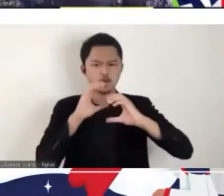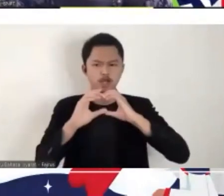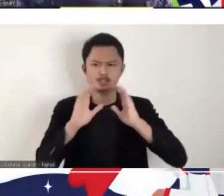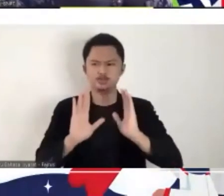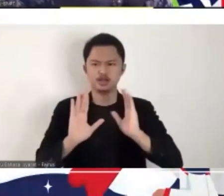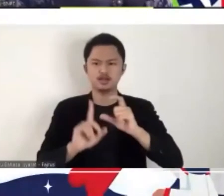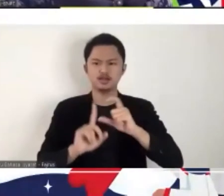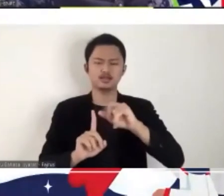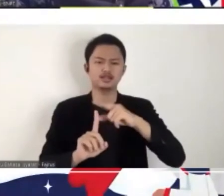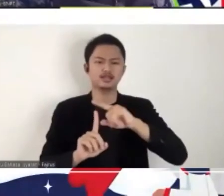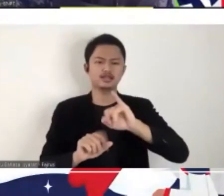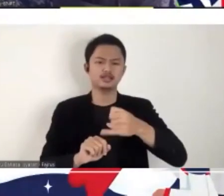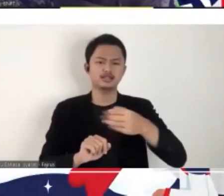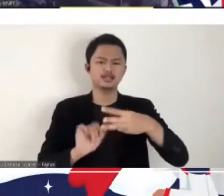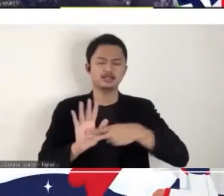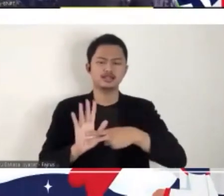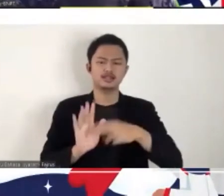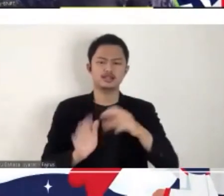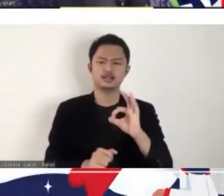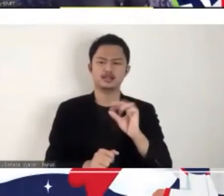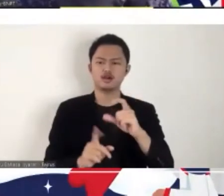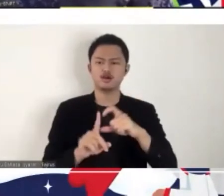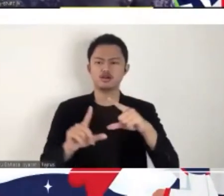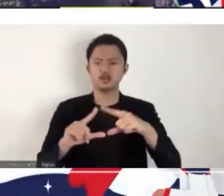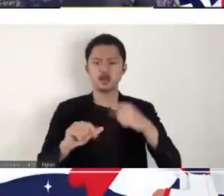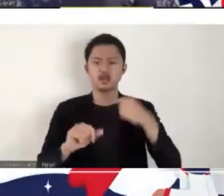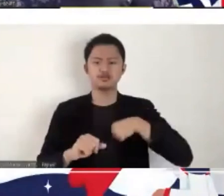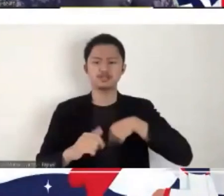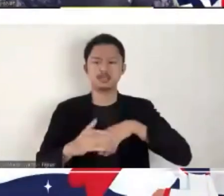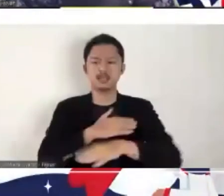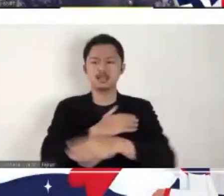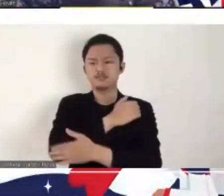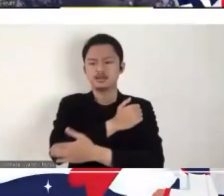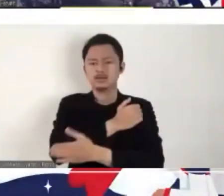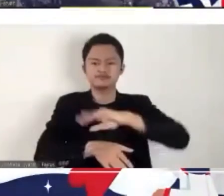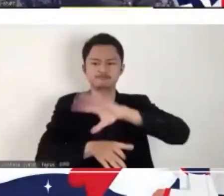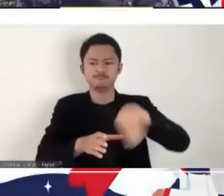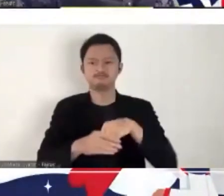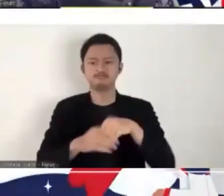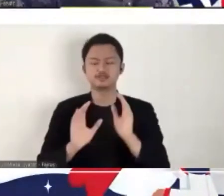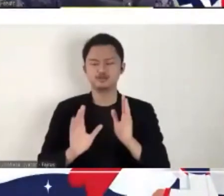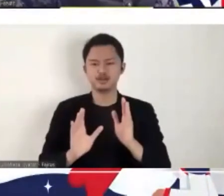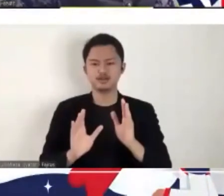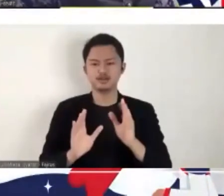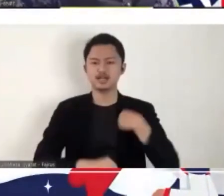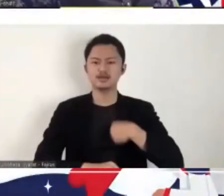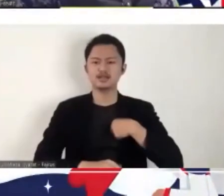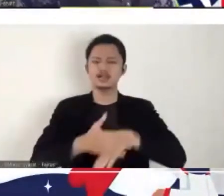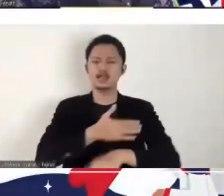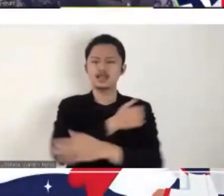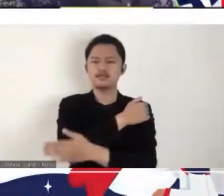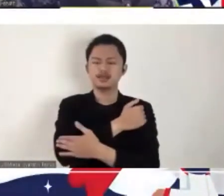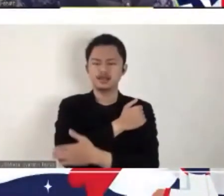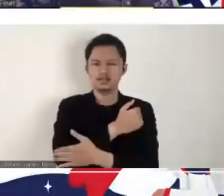otda dan bahu kementerian dan ini juga menjadi bagian dari Stable jadi Kementerian Dalam Negeri Ini yang kemudian akan mengkoordinasikan